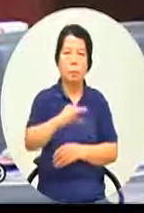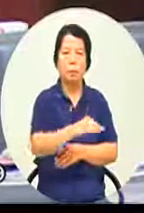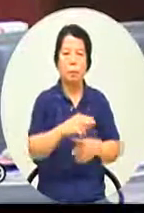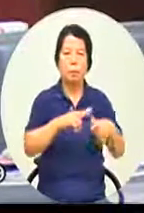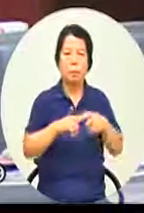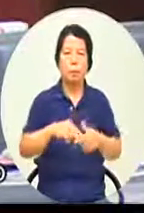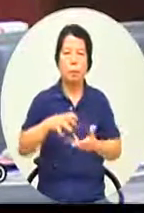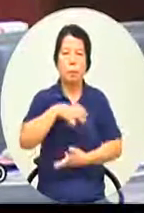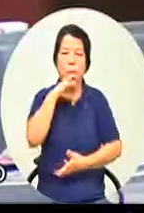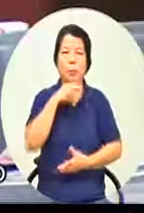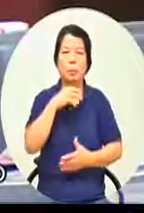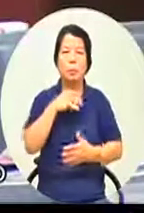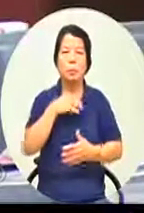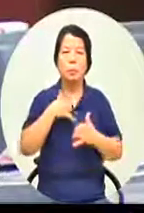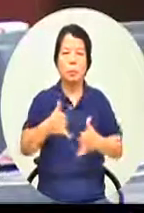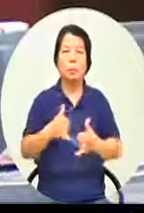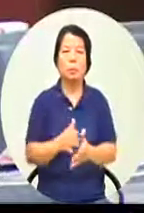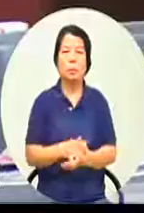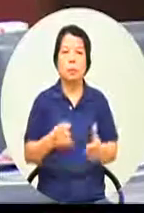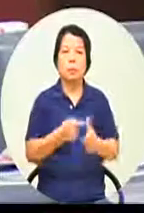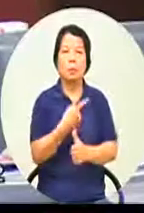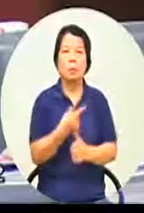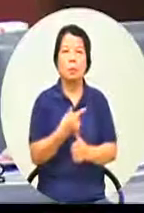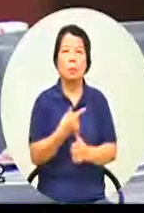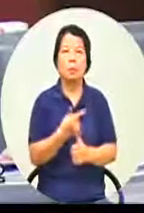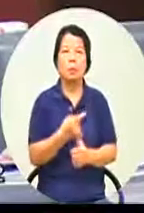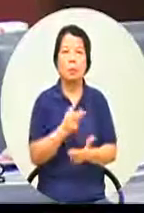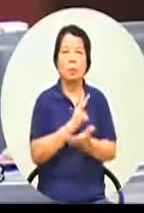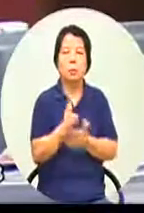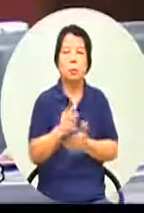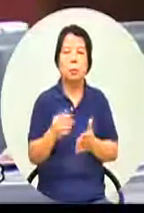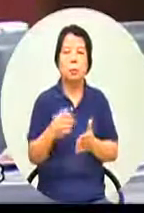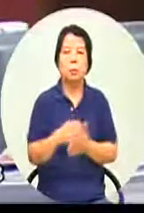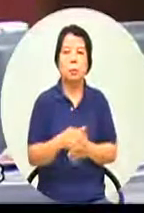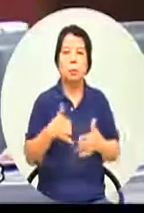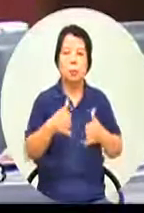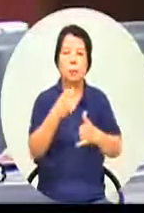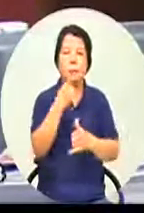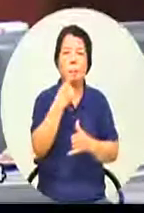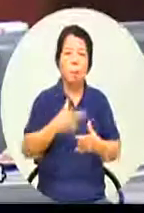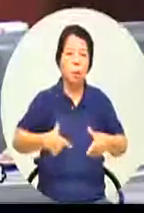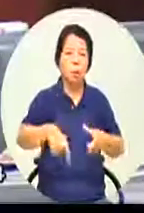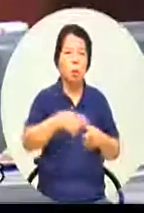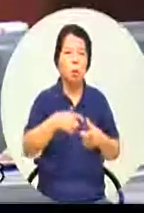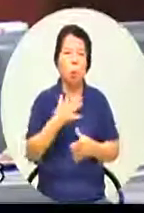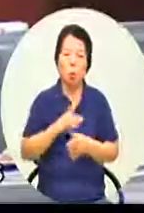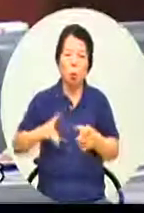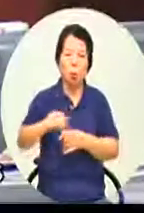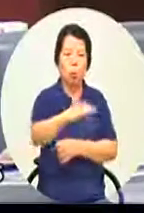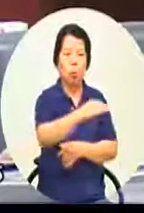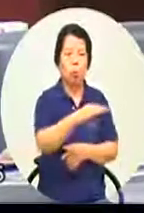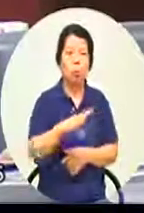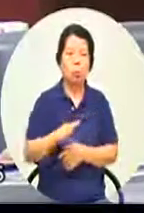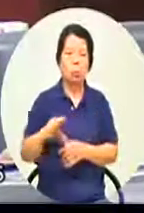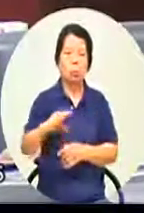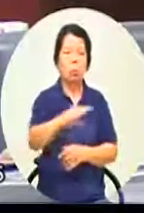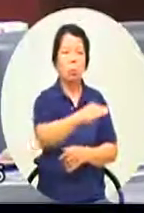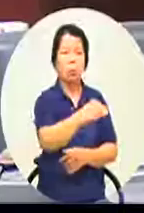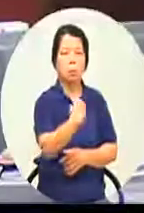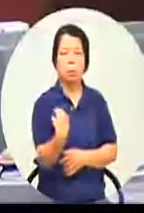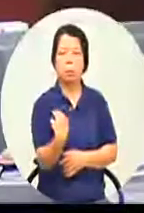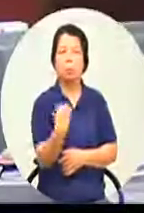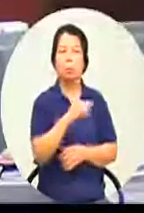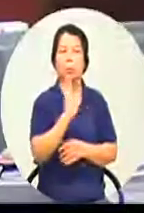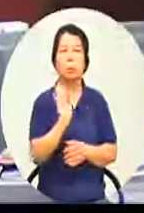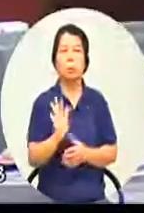路直接到那个先生路口又回来，可是我想回转可能比较不好，绕着这样